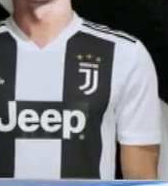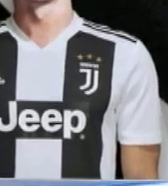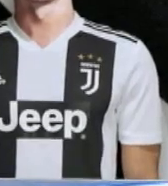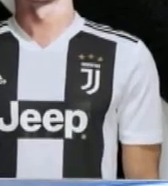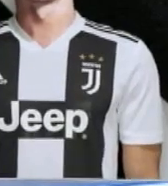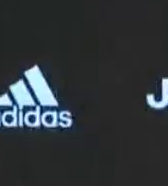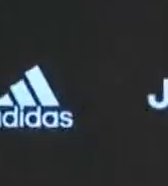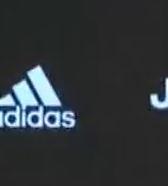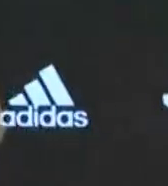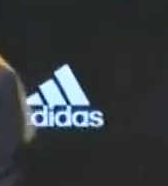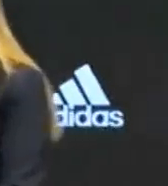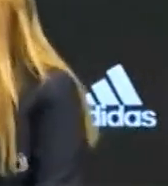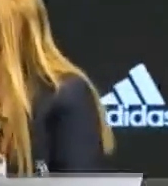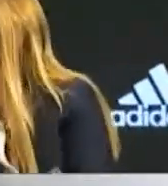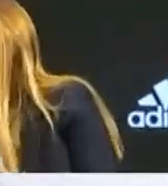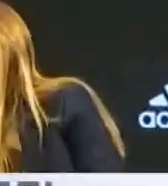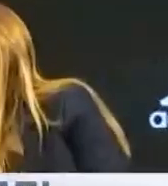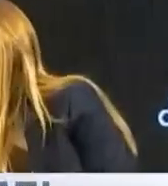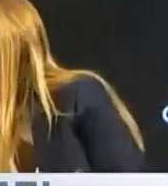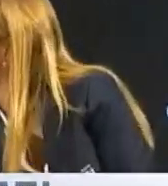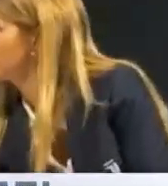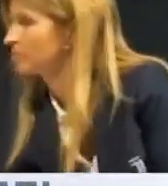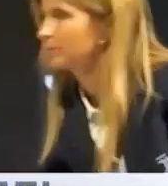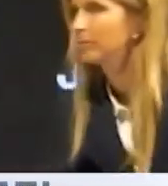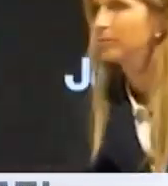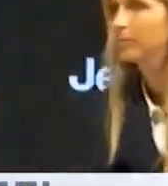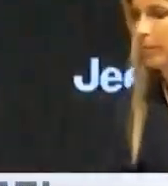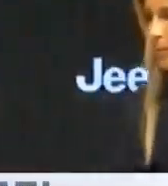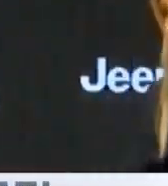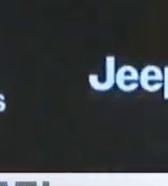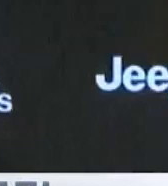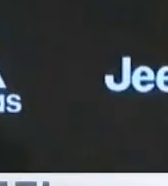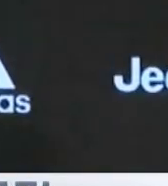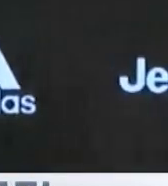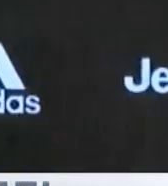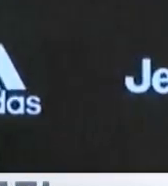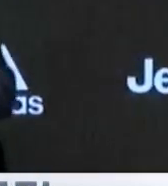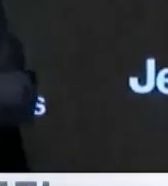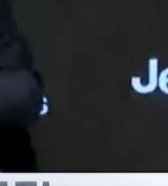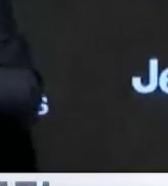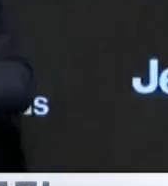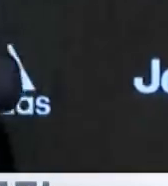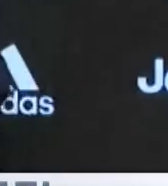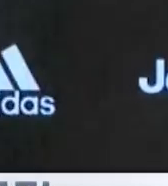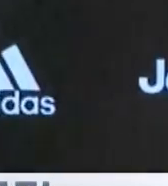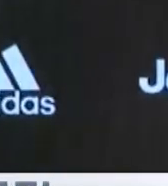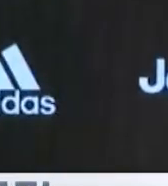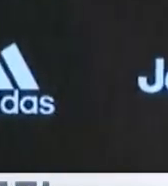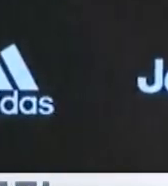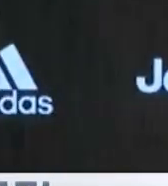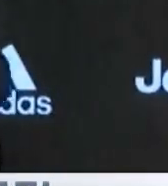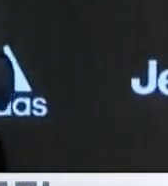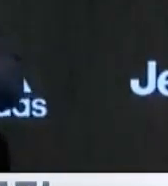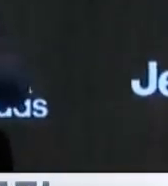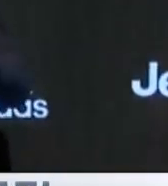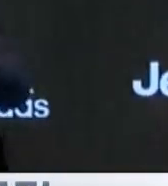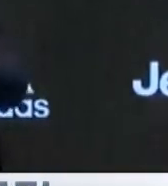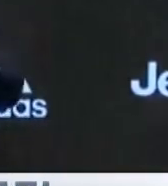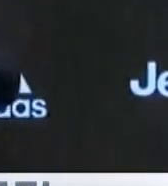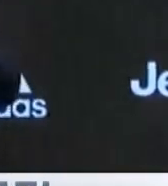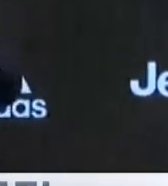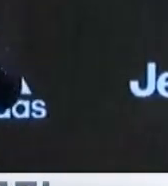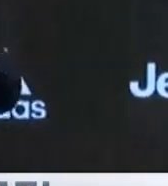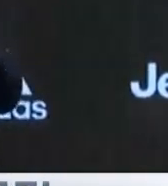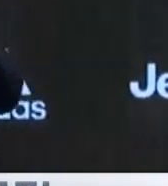болатын. Италия чемпиондары Роналдуға кеткен қаржының біразын қазірдің өзінде қайтарып алды. Себебі 7-ші нөмірлі жейденің